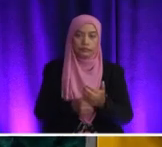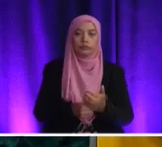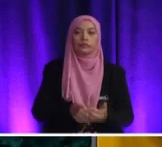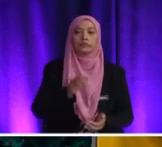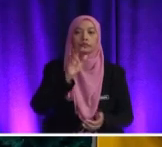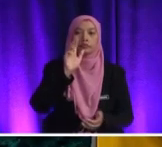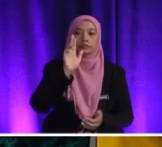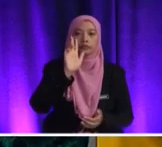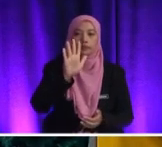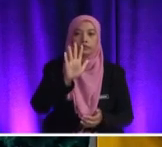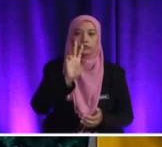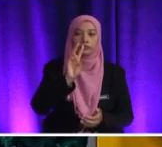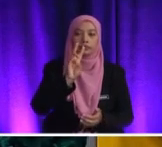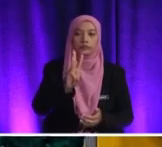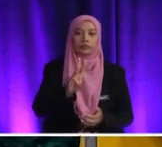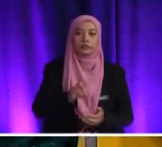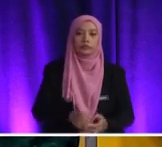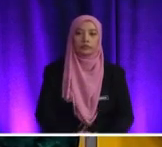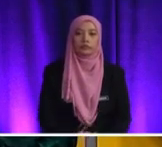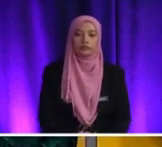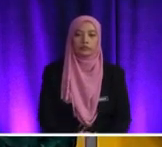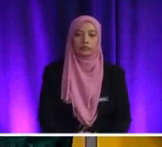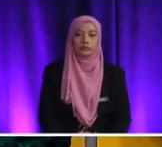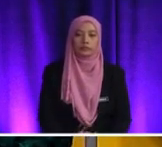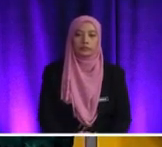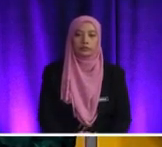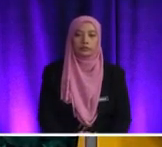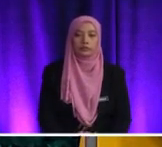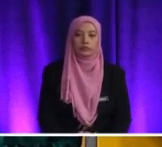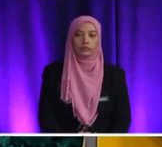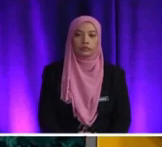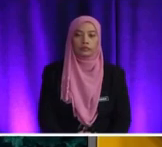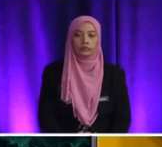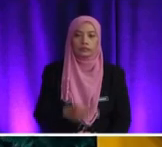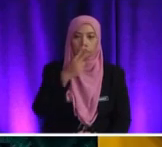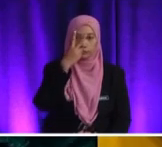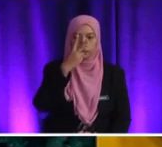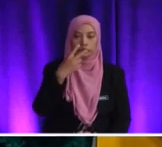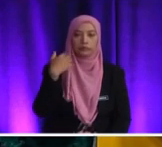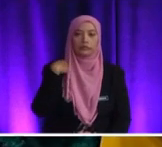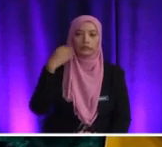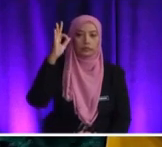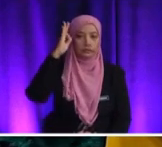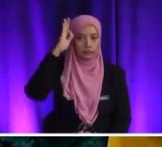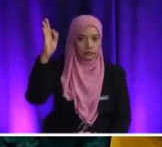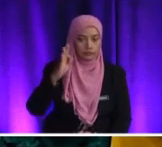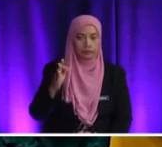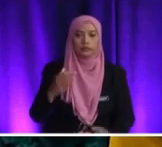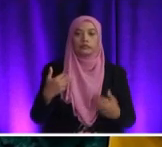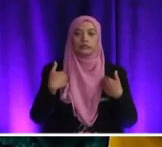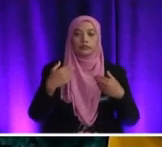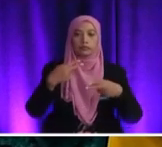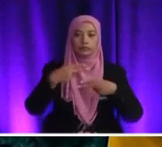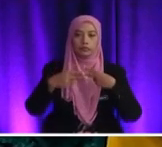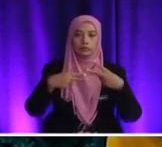fizikal biji tengok di hadapan visi itu adpan ganjarannya ah dan di dalam bekas tuh ada